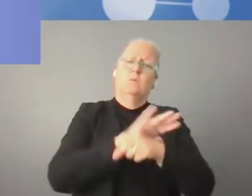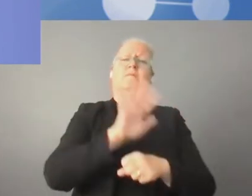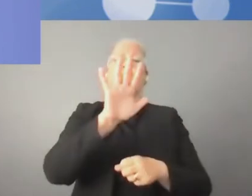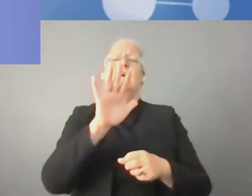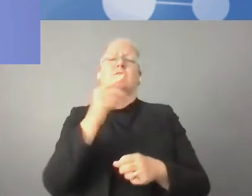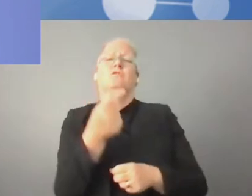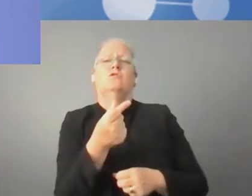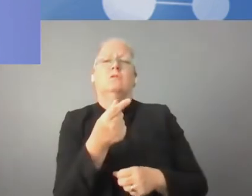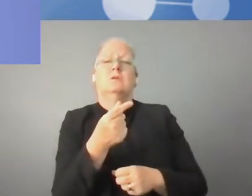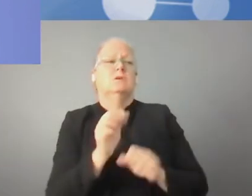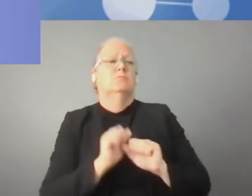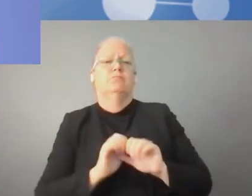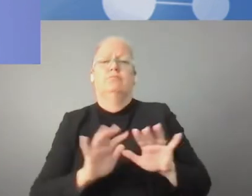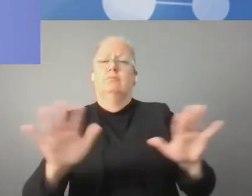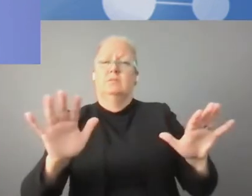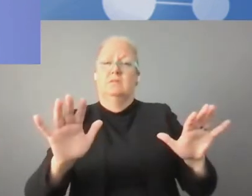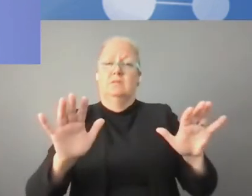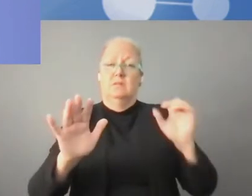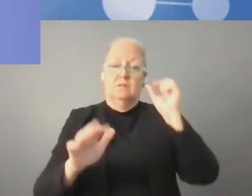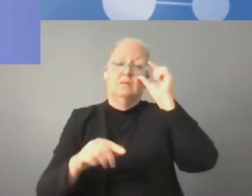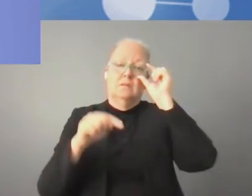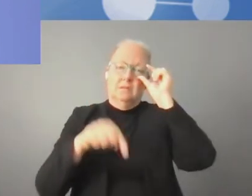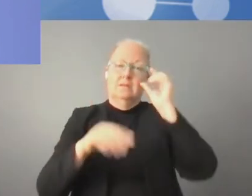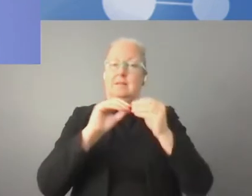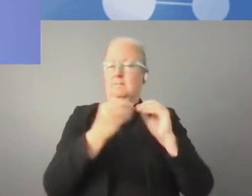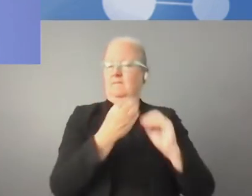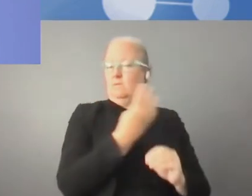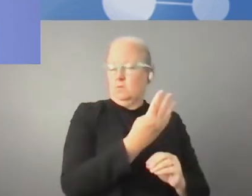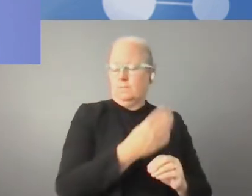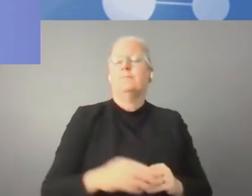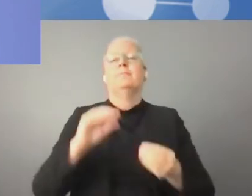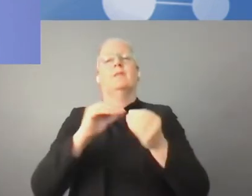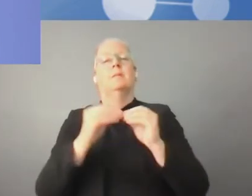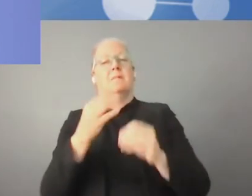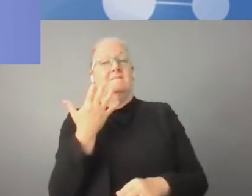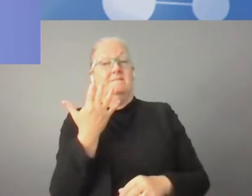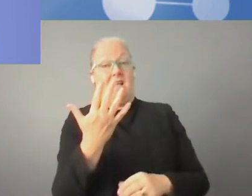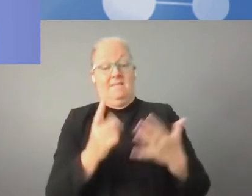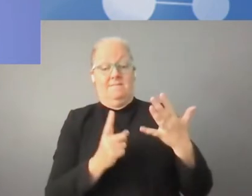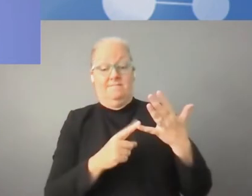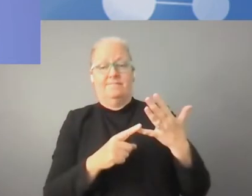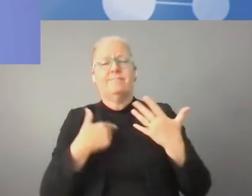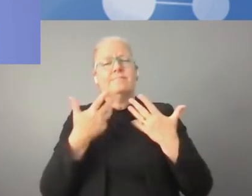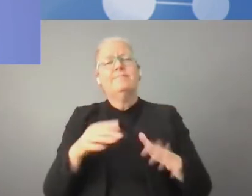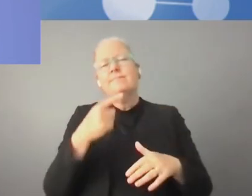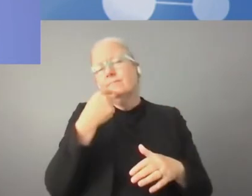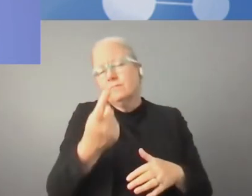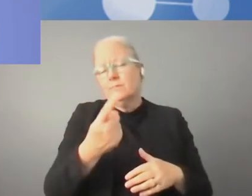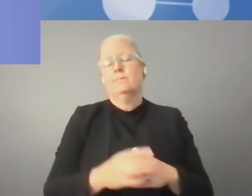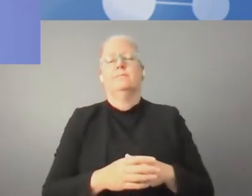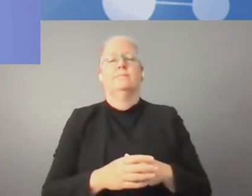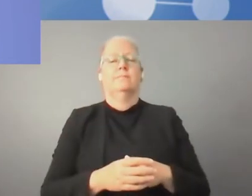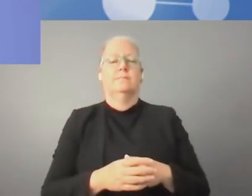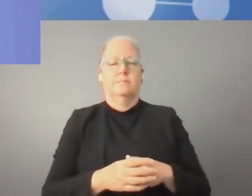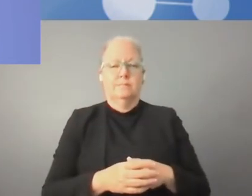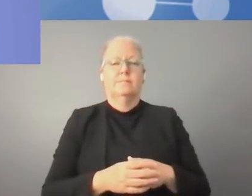得这样一个水平，就是能够在4个主要的城市可以全覆